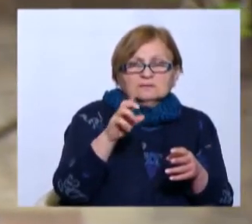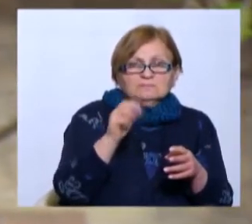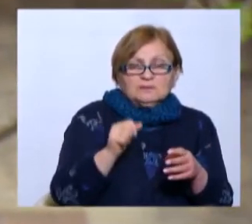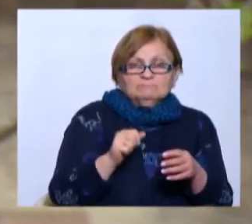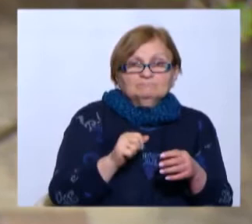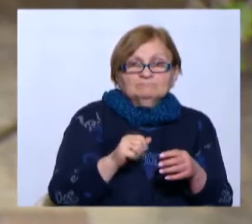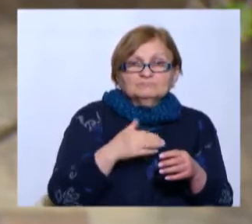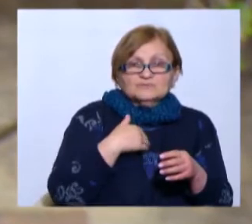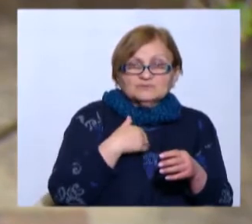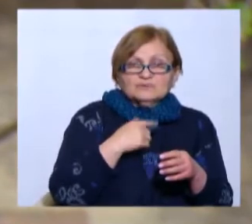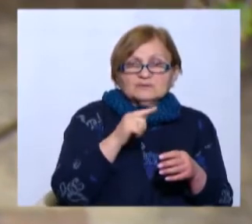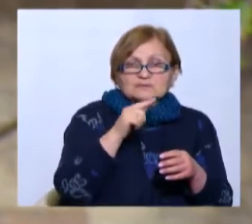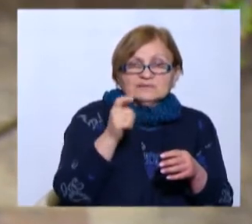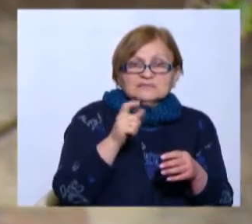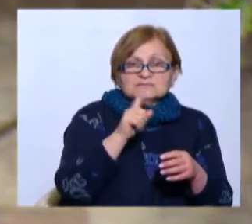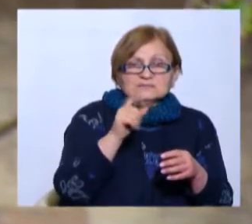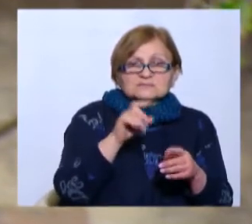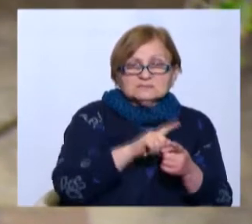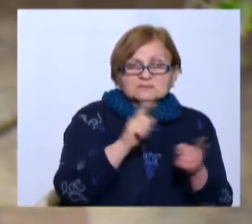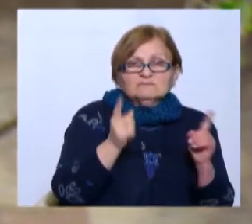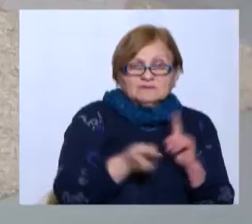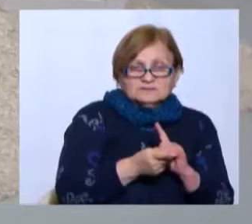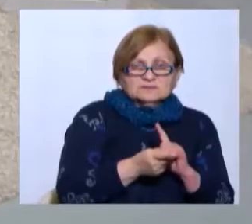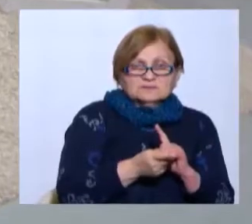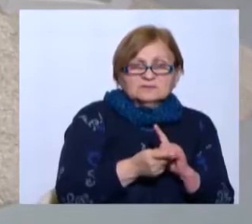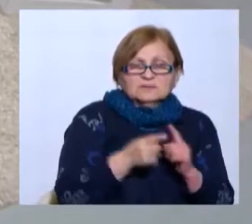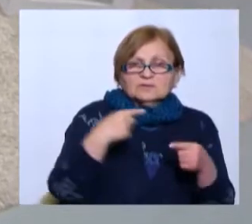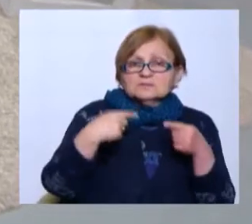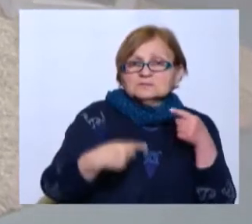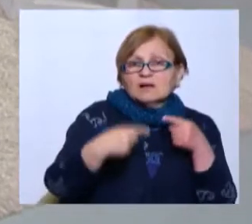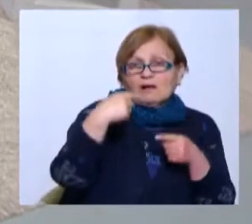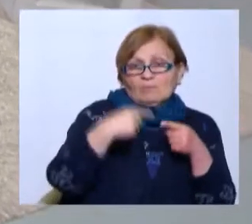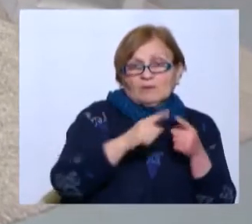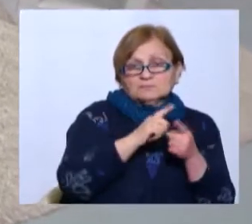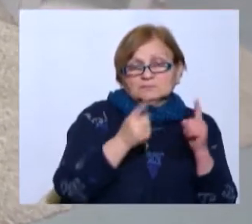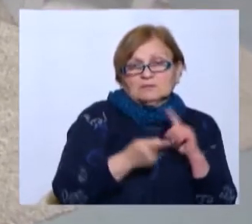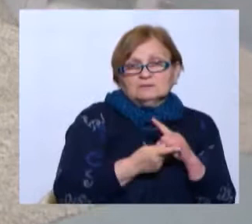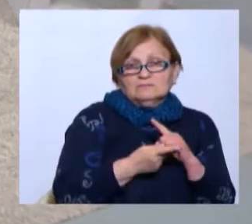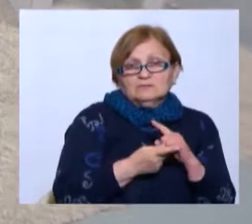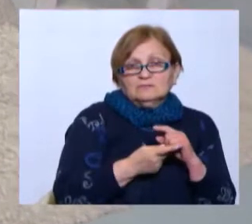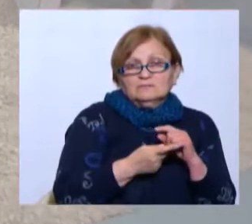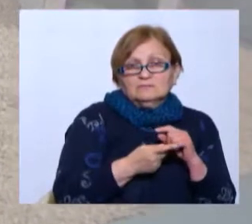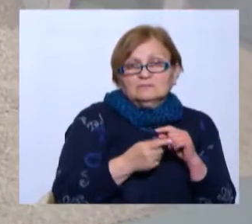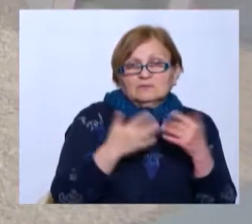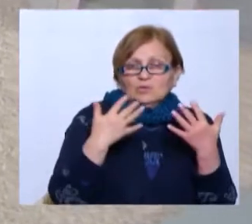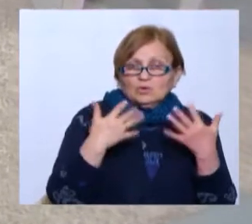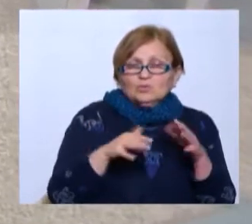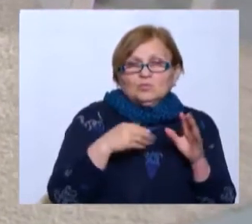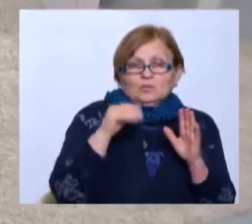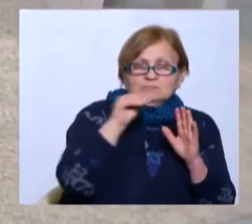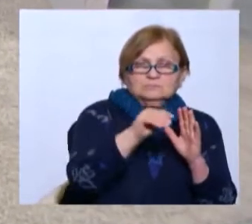ჩვენ თეზისი ვაქციეთ საკამათოდ. და მასში უკვე